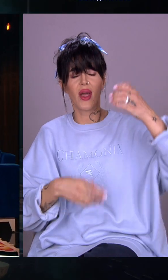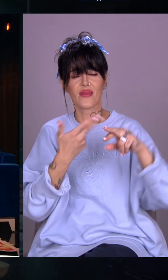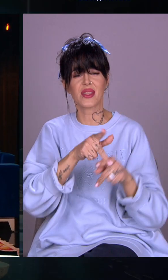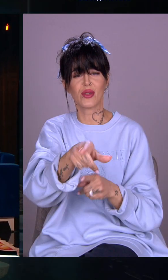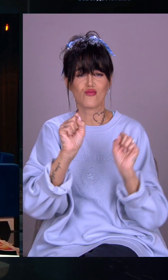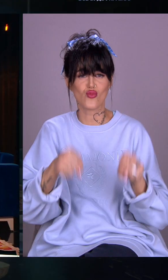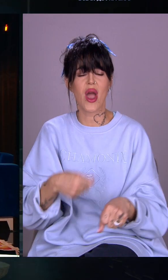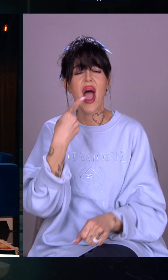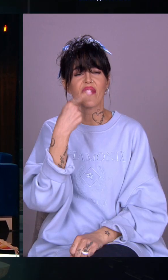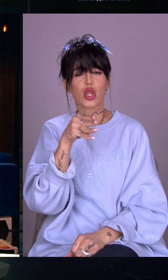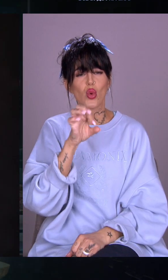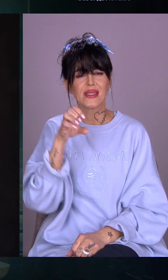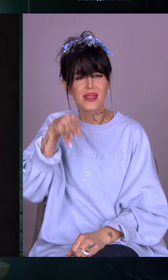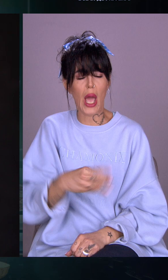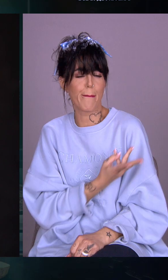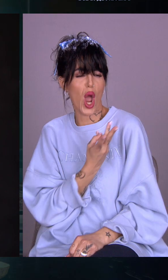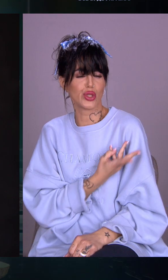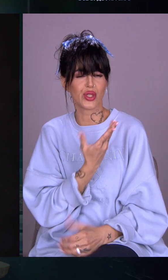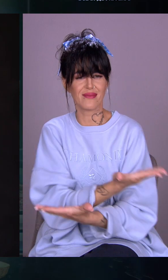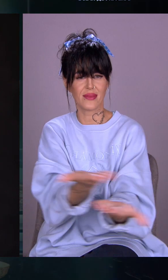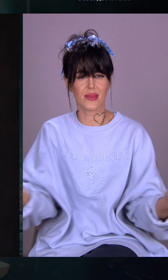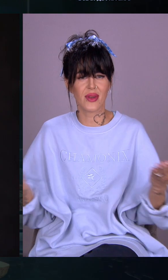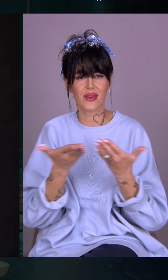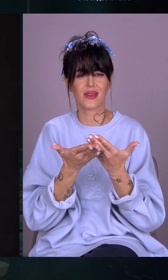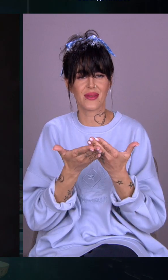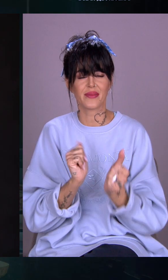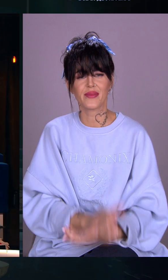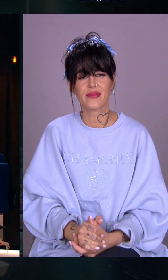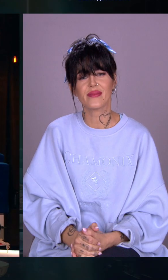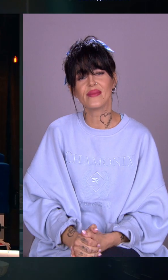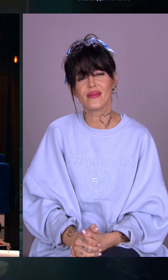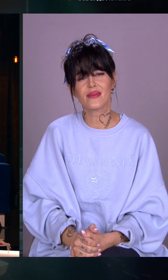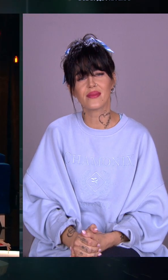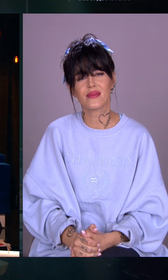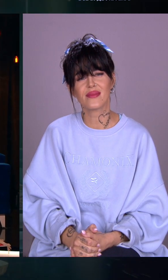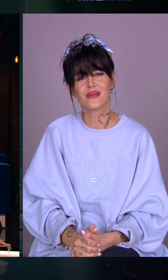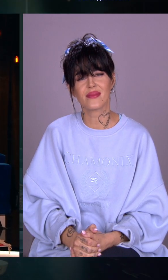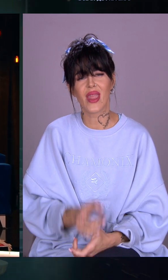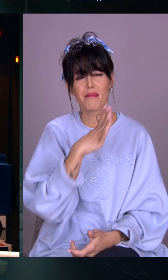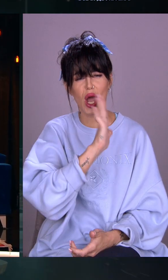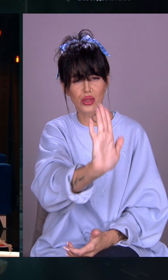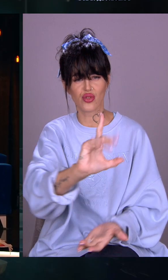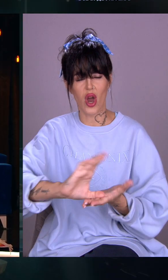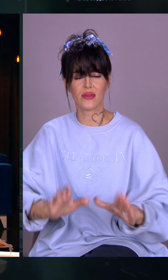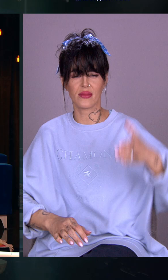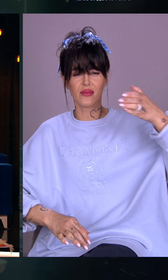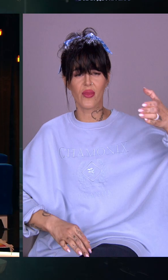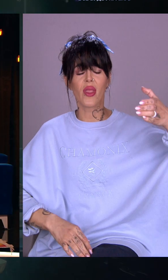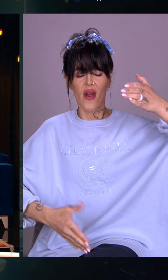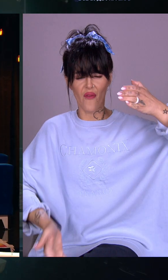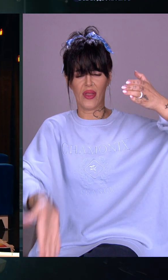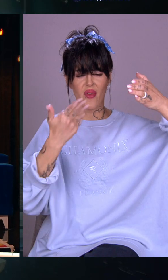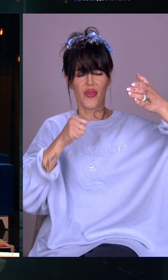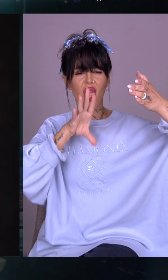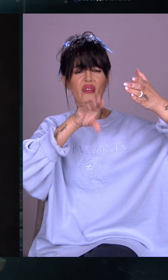отаким тостом по бажанню, яким це для всіх. Це окремий вид фольклору. 100%. Подожди, чашечку. О, бач, час. А